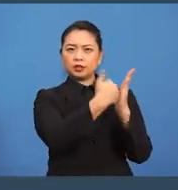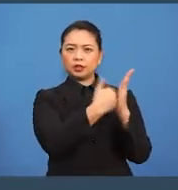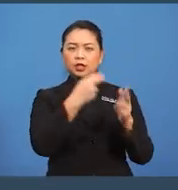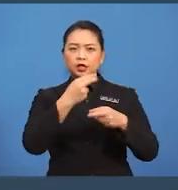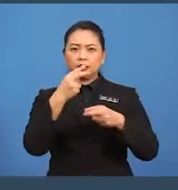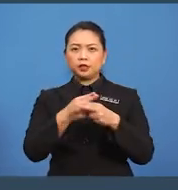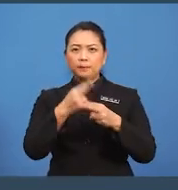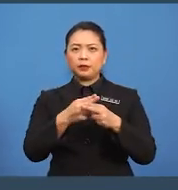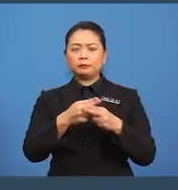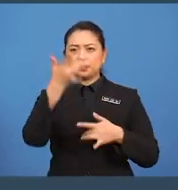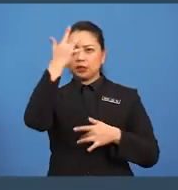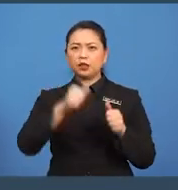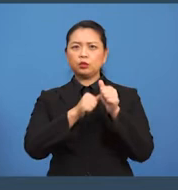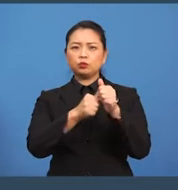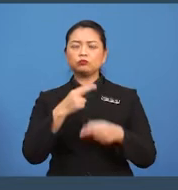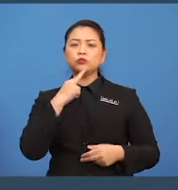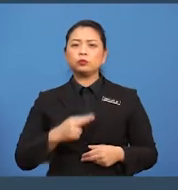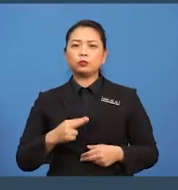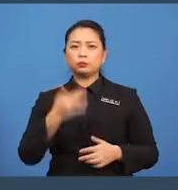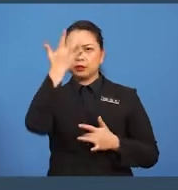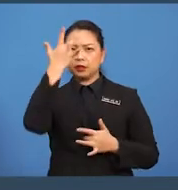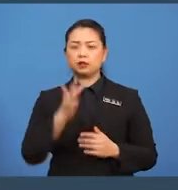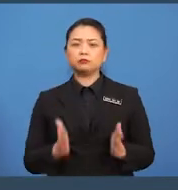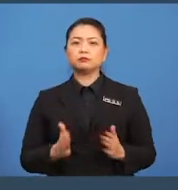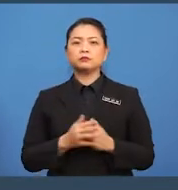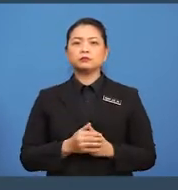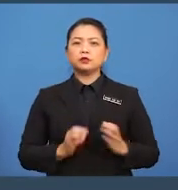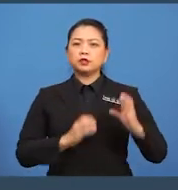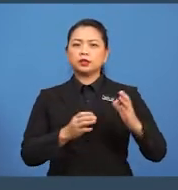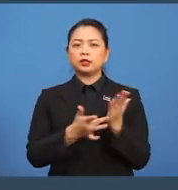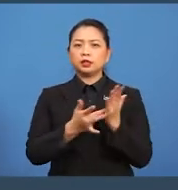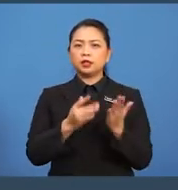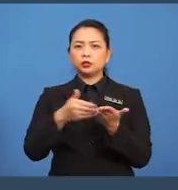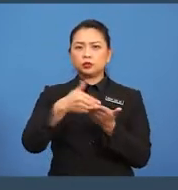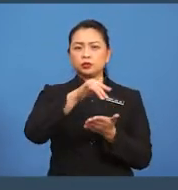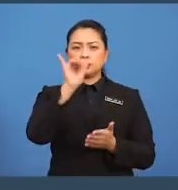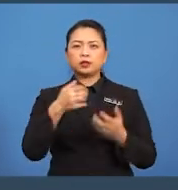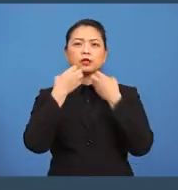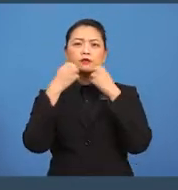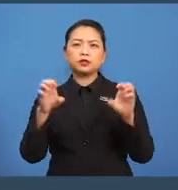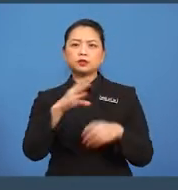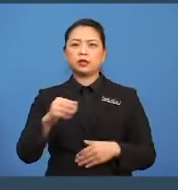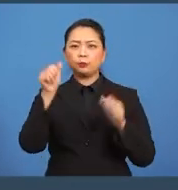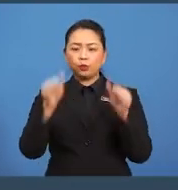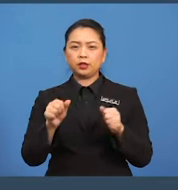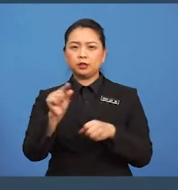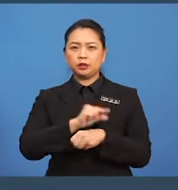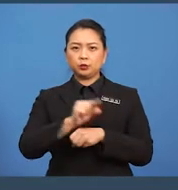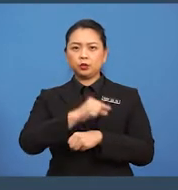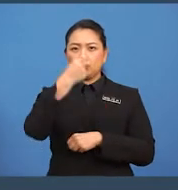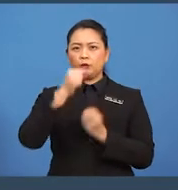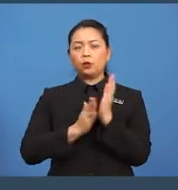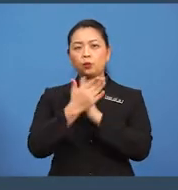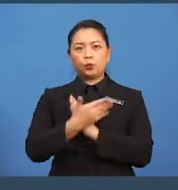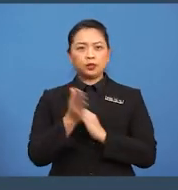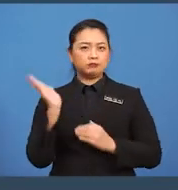nama pesakit mengikut kategori umur pesakit. Cadangkan teknik sort yang efisien dan boleh